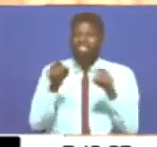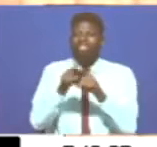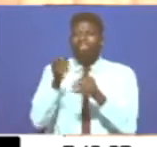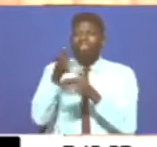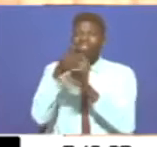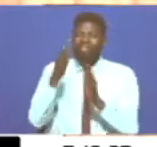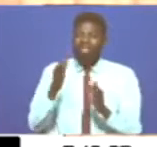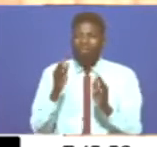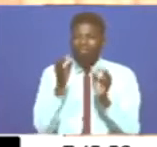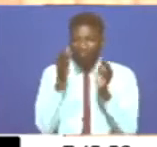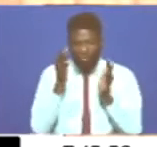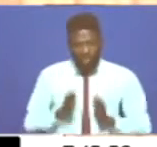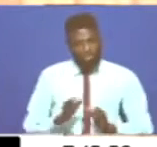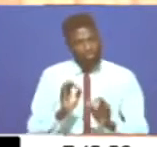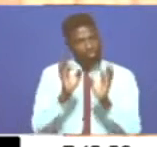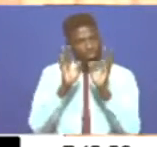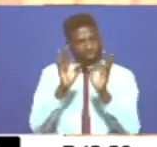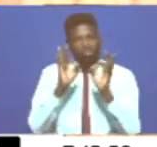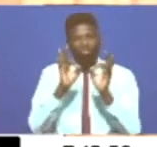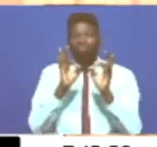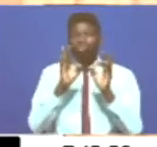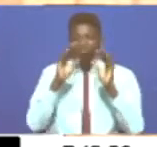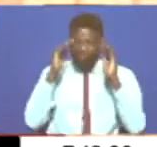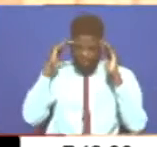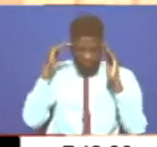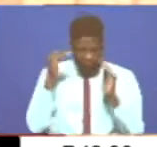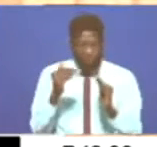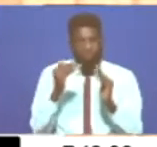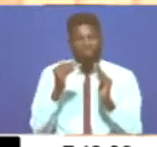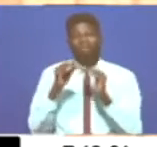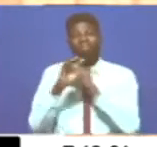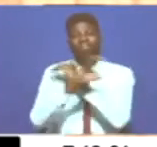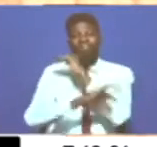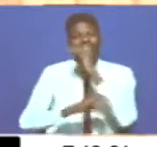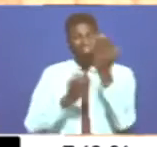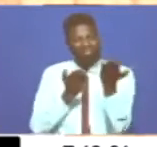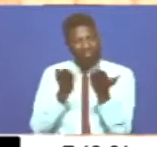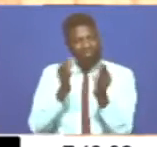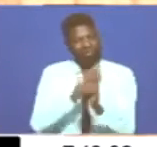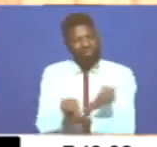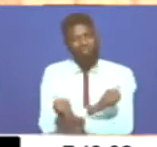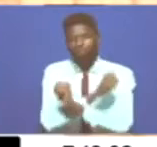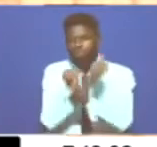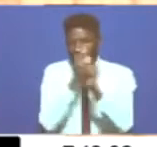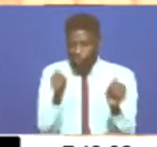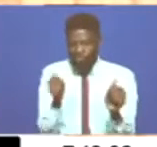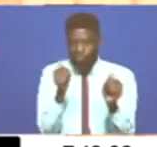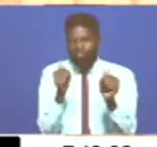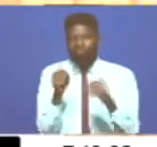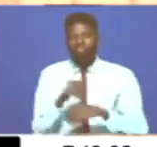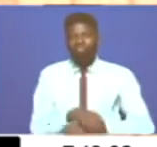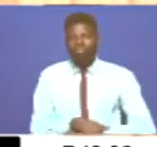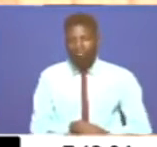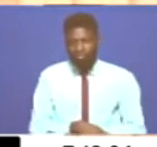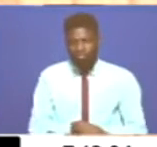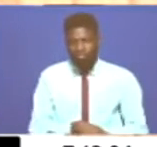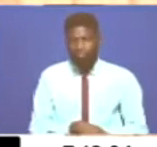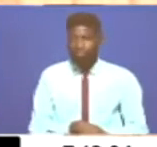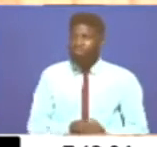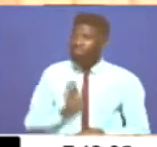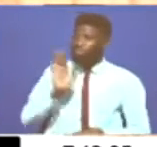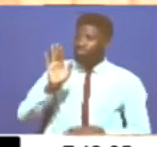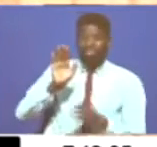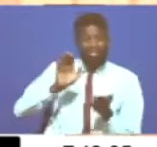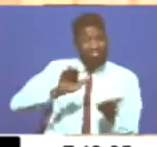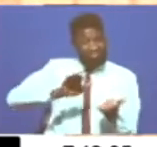public servant who served this country with distinction and utmost dedication. His death